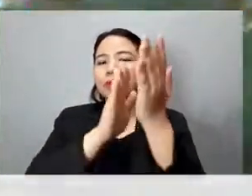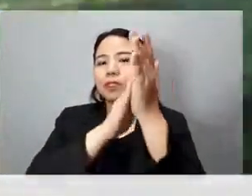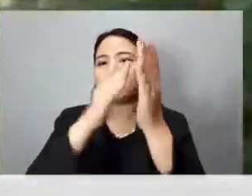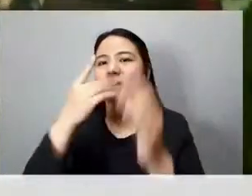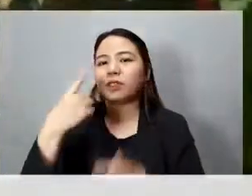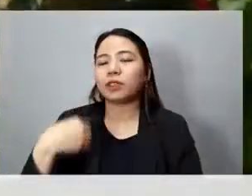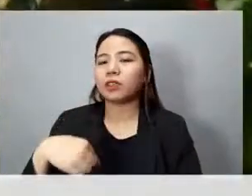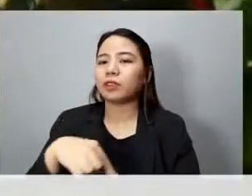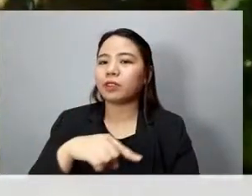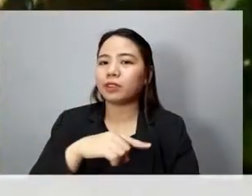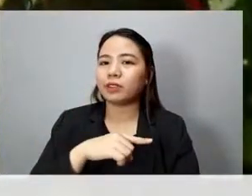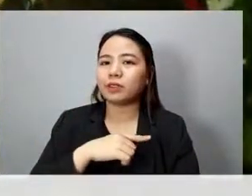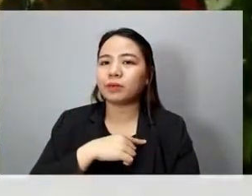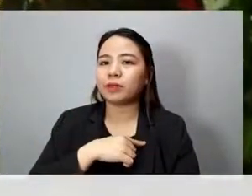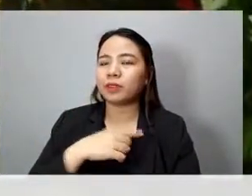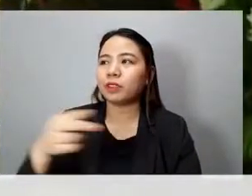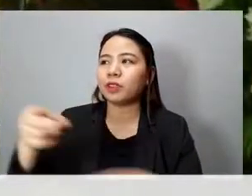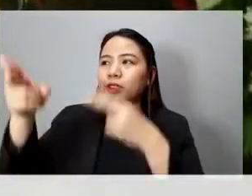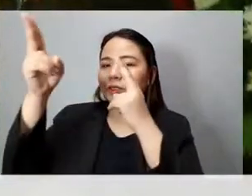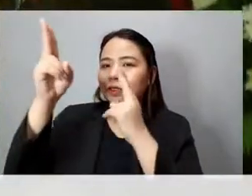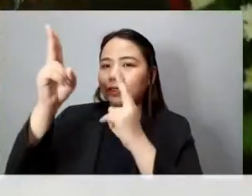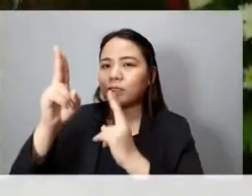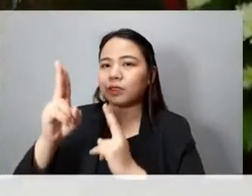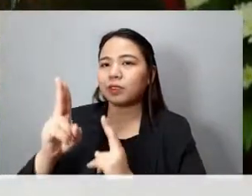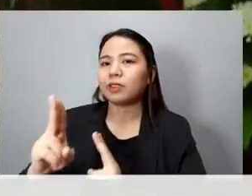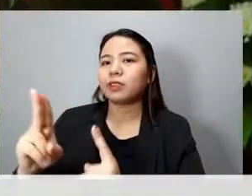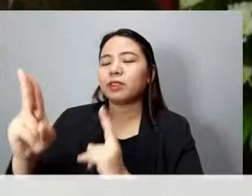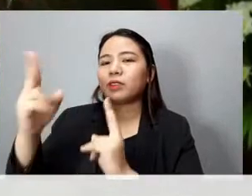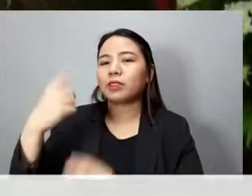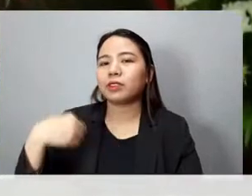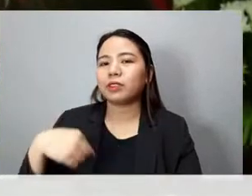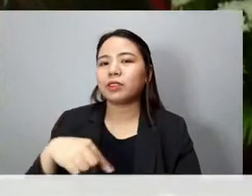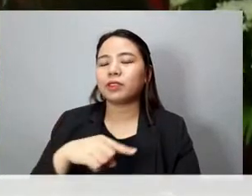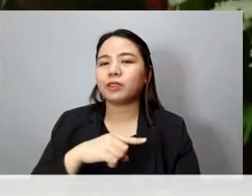inupuri ka namin, dinarangal ka